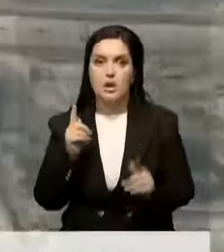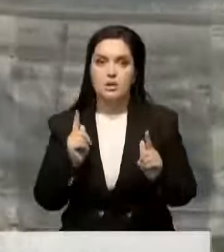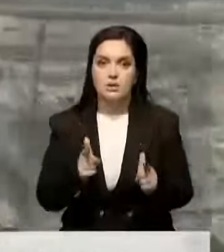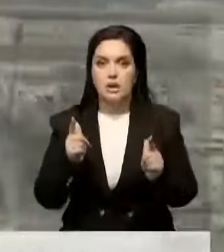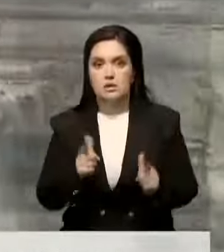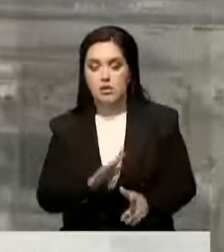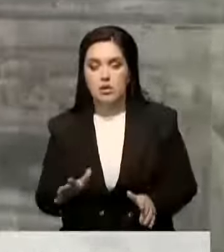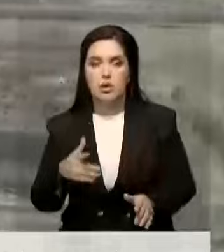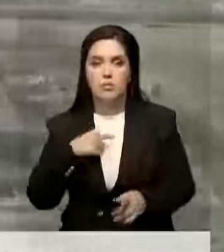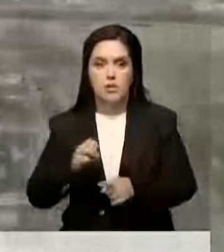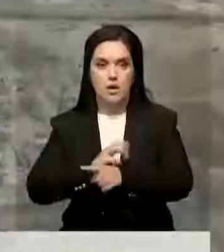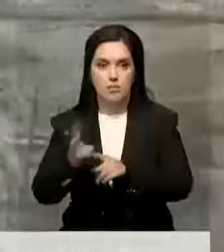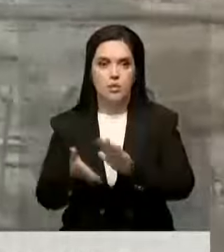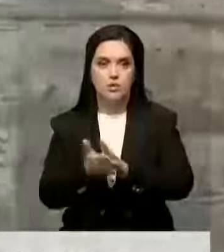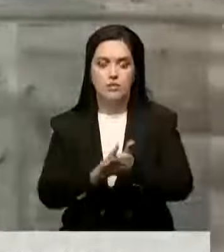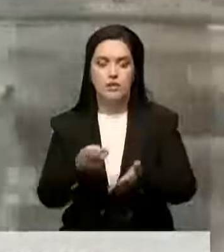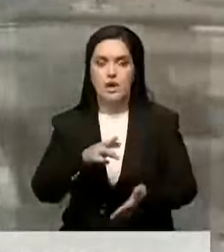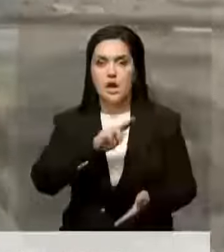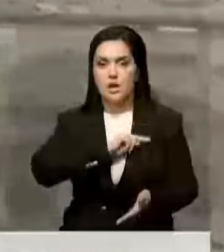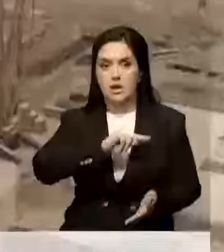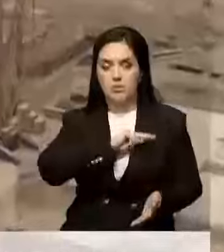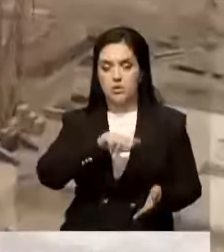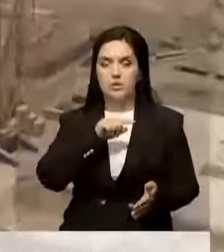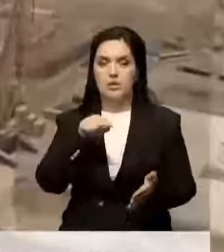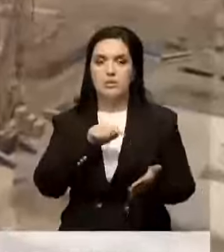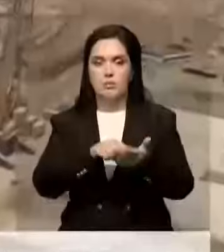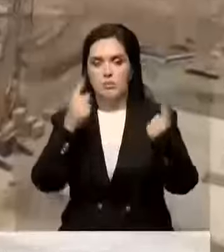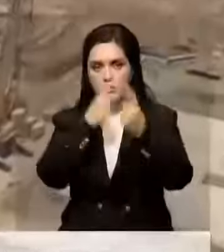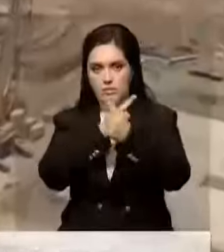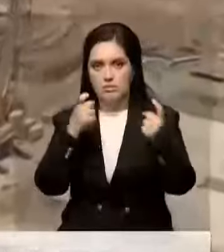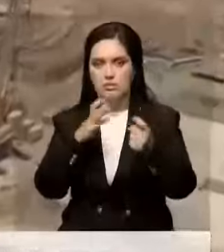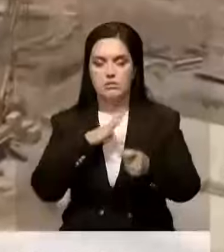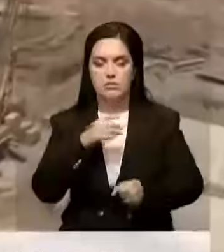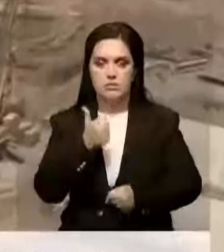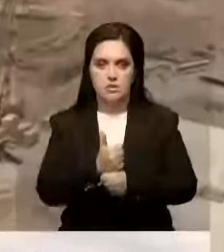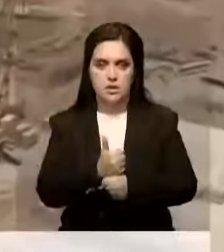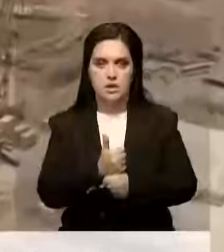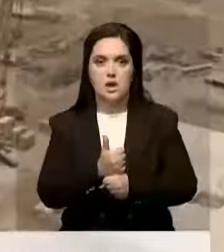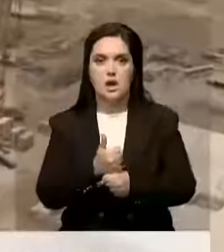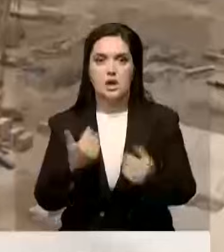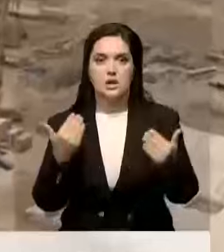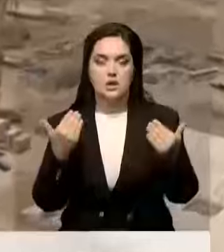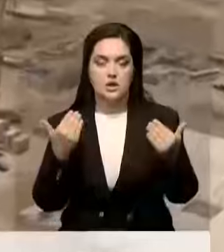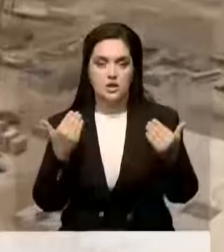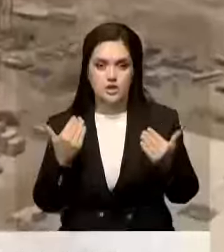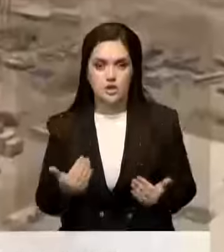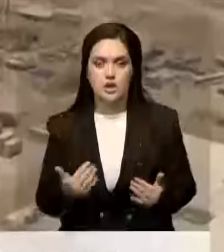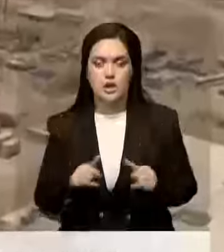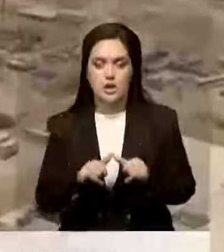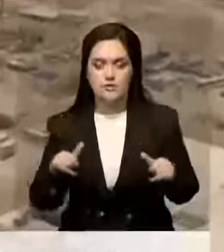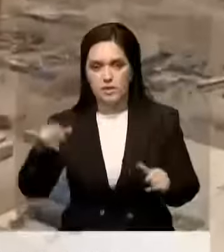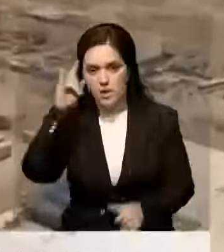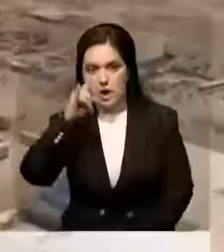ли мы обеспечить им условия для работы. Пожалуй, этот вопрос в послании основной, если не стратегический, на нынешнем этапе развития